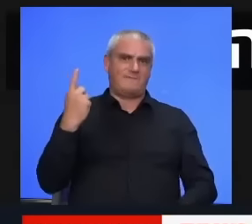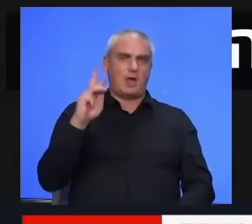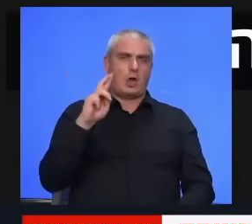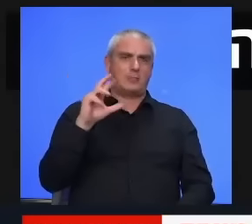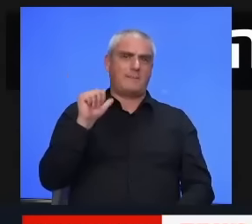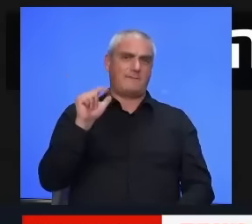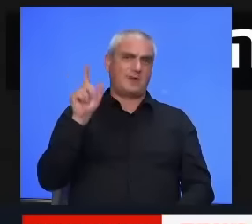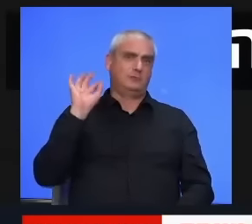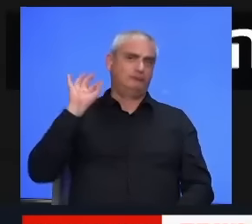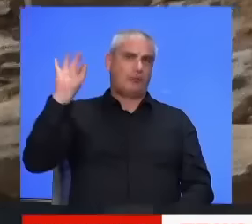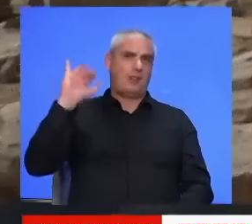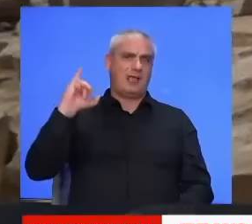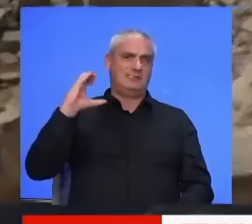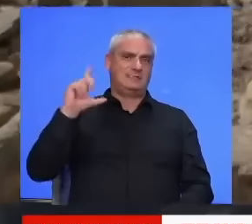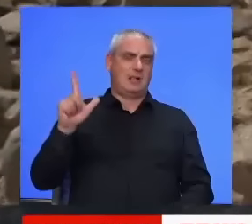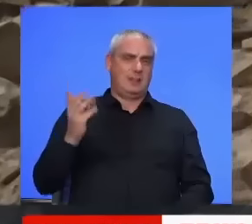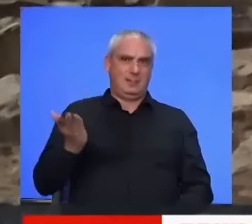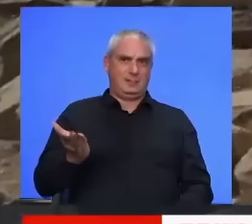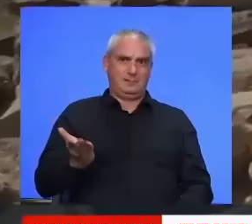של ICL.